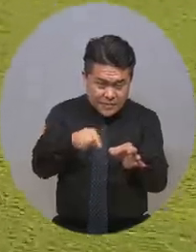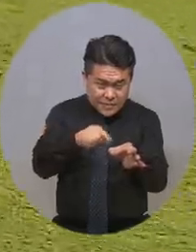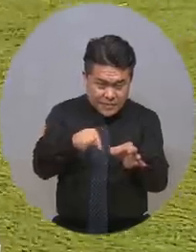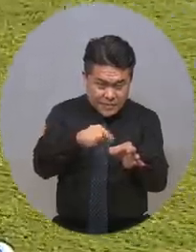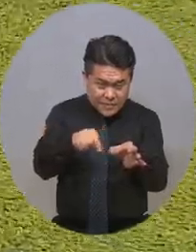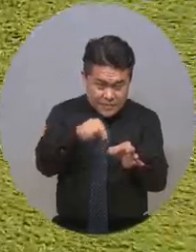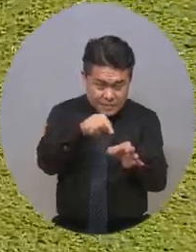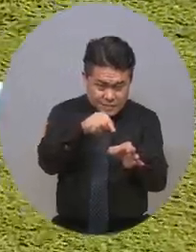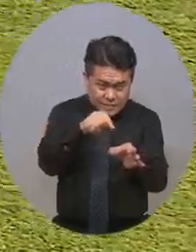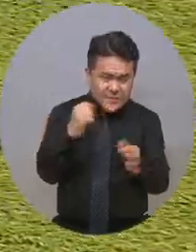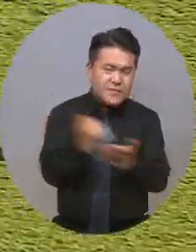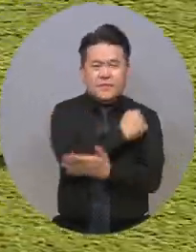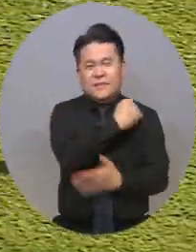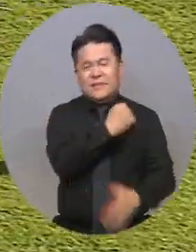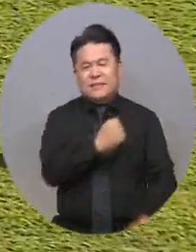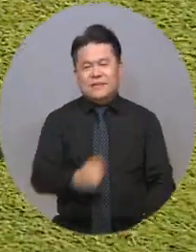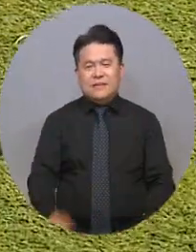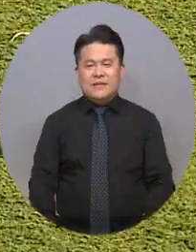나이스! 나이스!